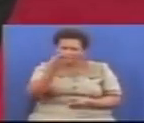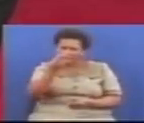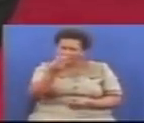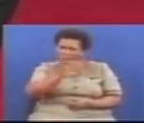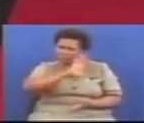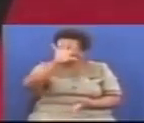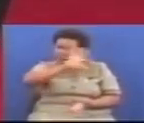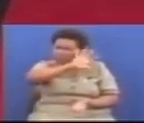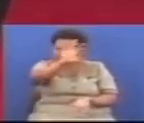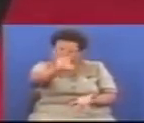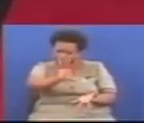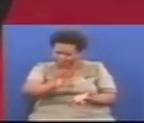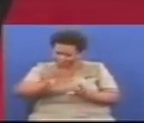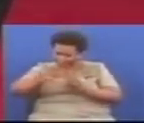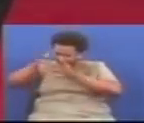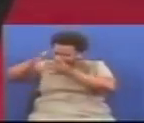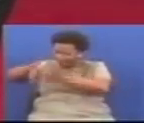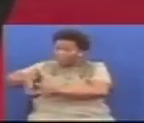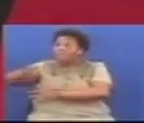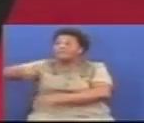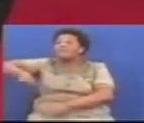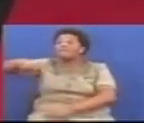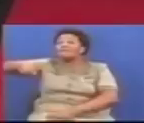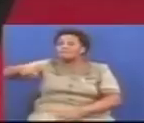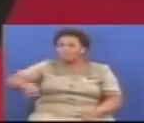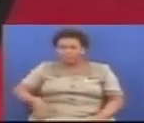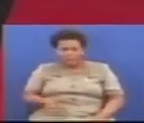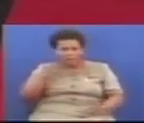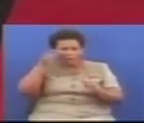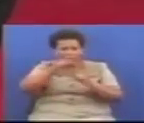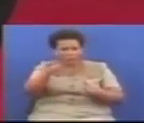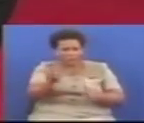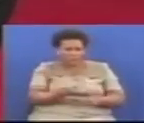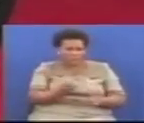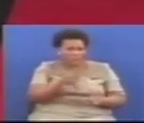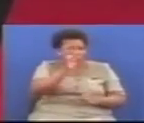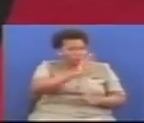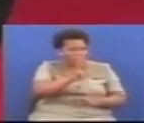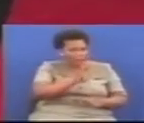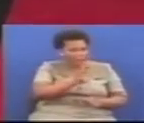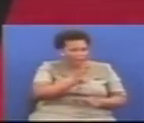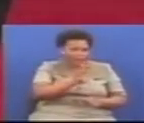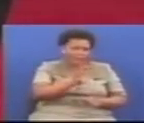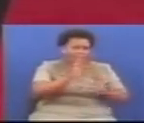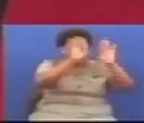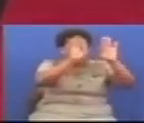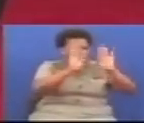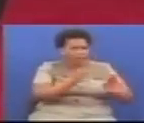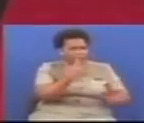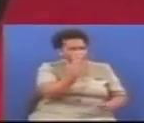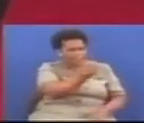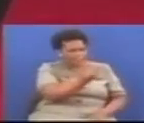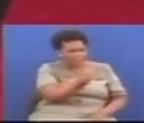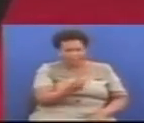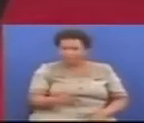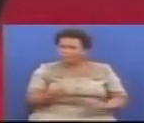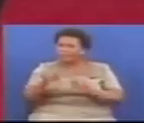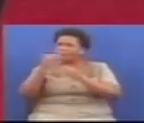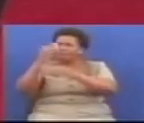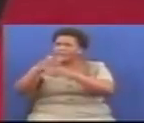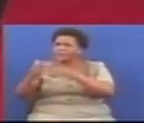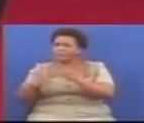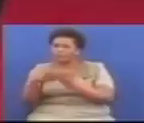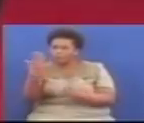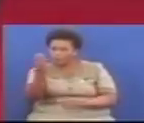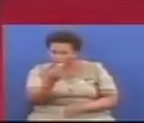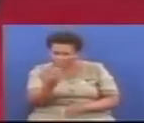miradi ya wananchi ambayo ni nchi nzima. Hata halmashauri ambayo ilikuwa na mapato machache ya mabango au na majengo inapata miradi mikubwa kimkakati, ili maendeleo